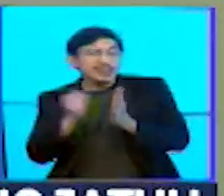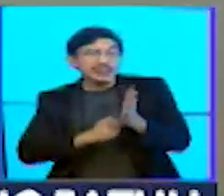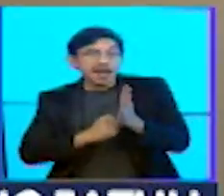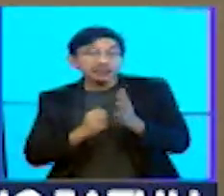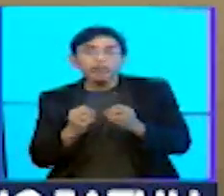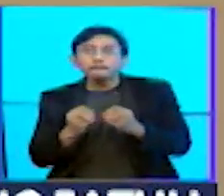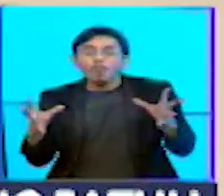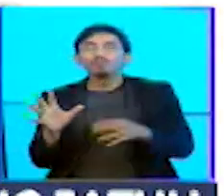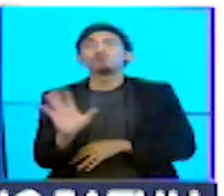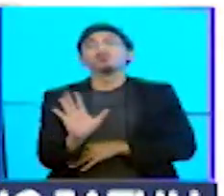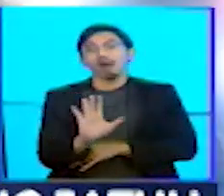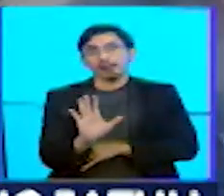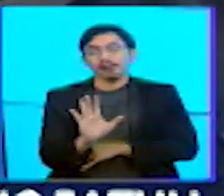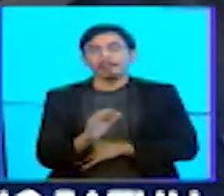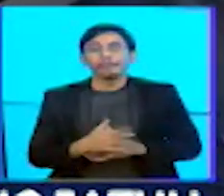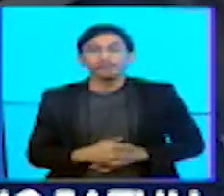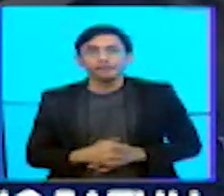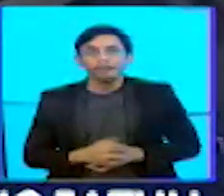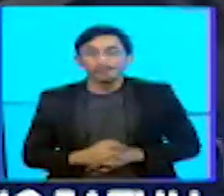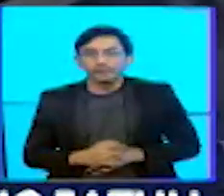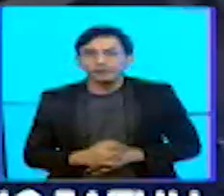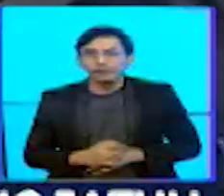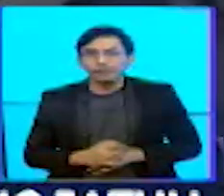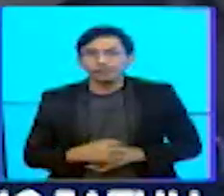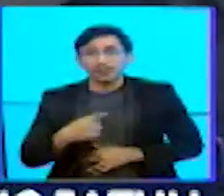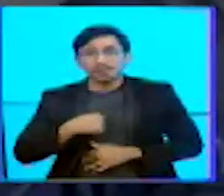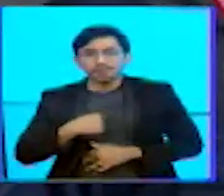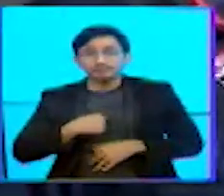ledakan. Jadi saya nyatakan sekali lagi,